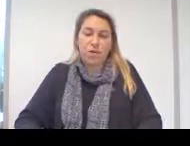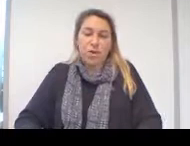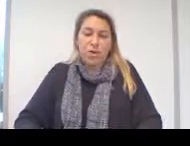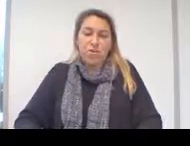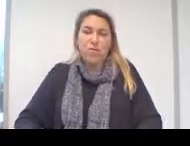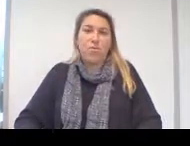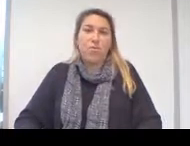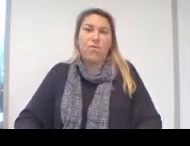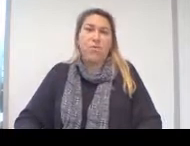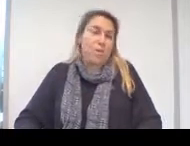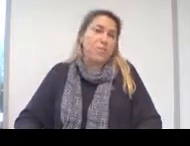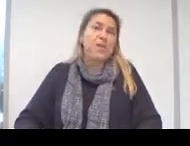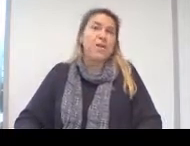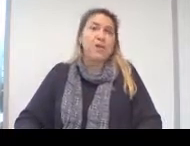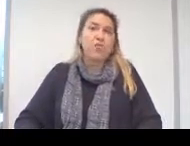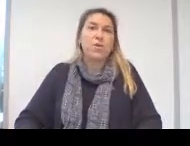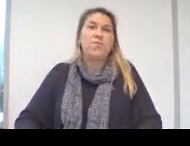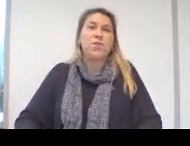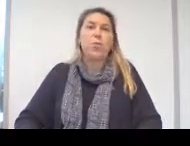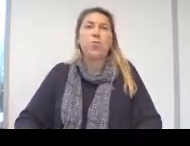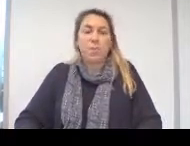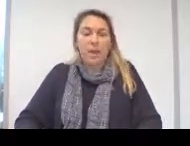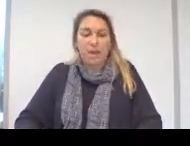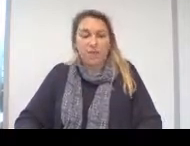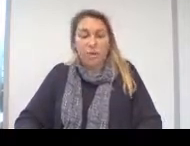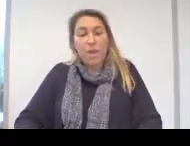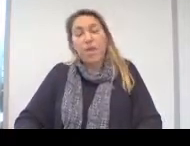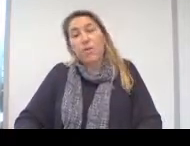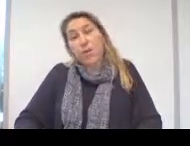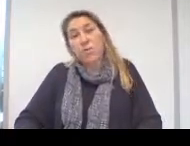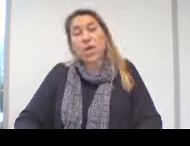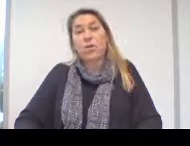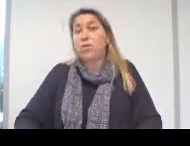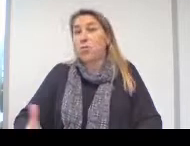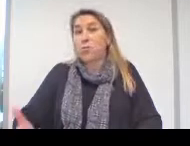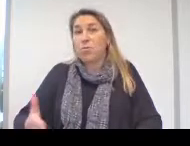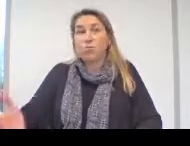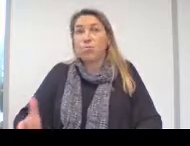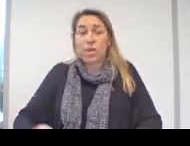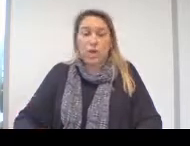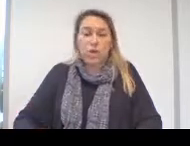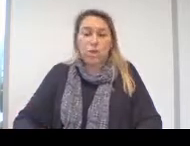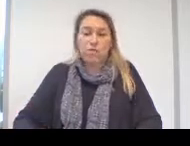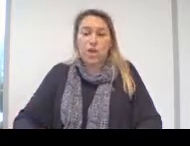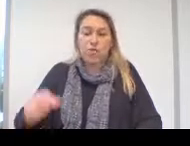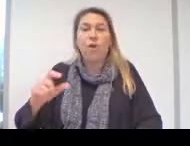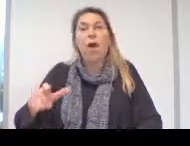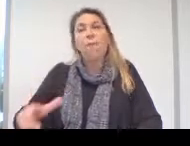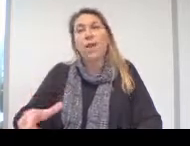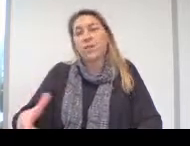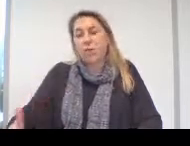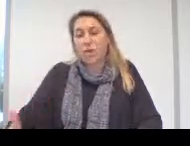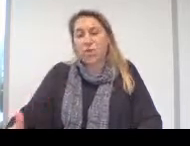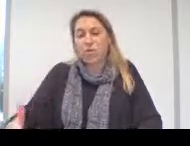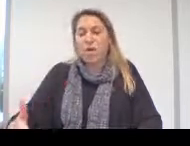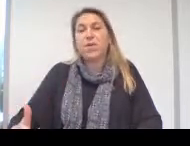s'afficher, la petite évaluation qui vous est proposée par la plateforme. Et enfin, dans quelques, peut-être dans la journée, vous allez recevoir un